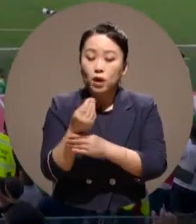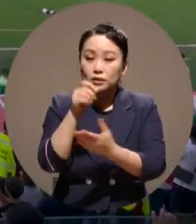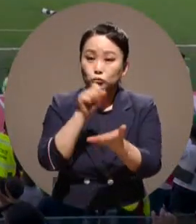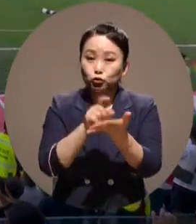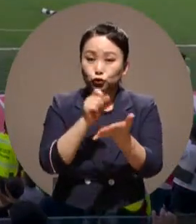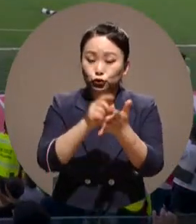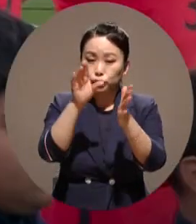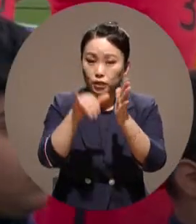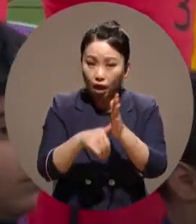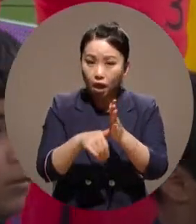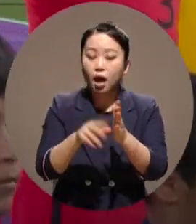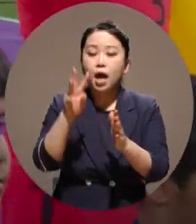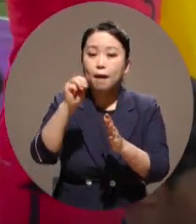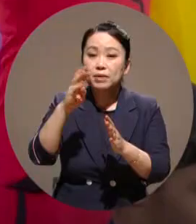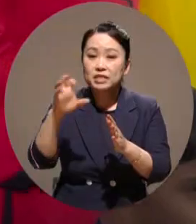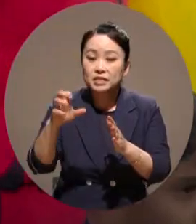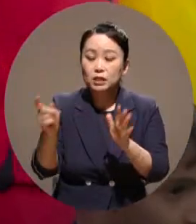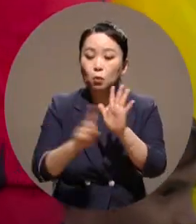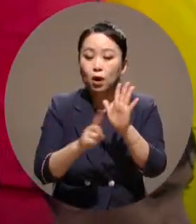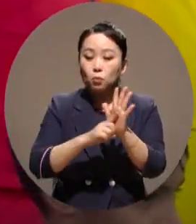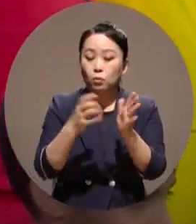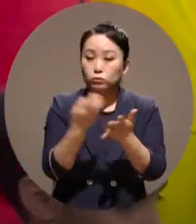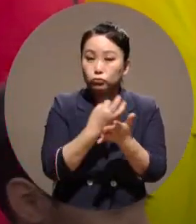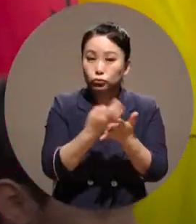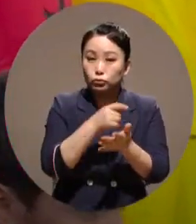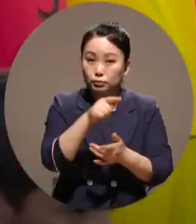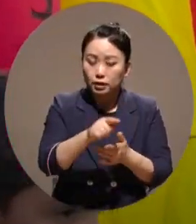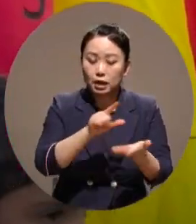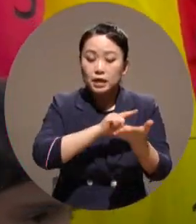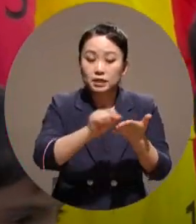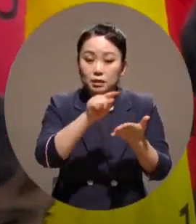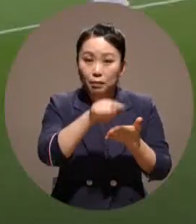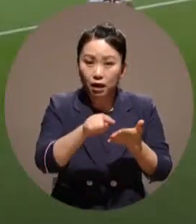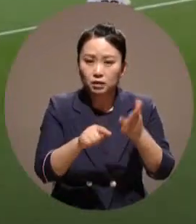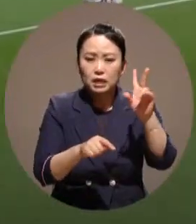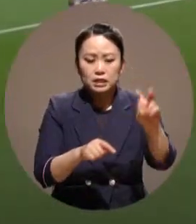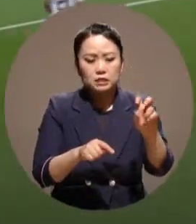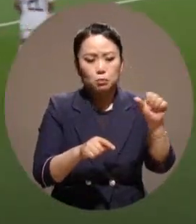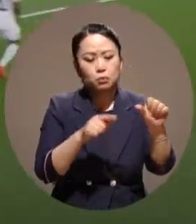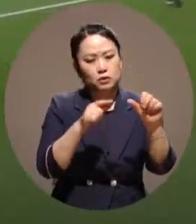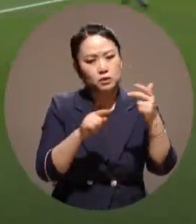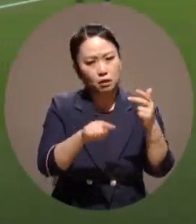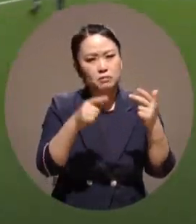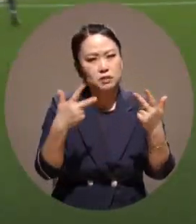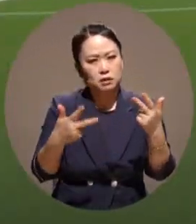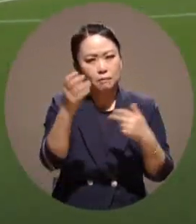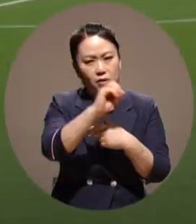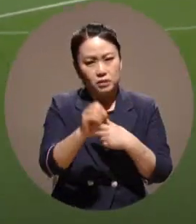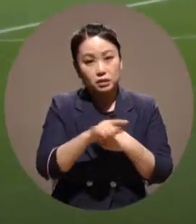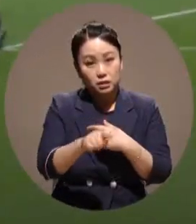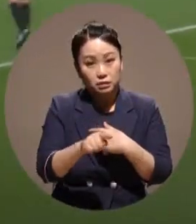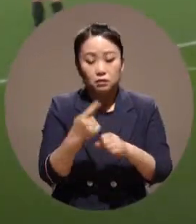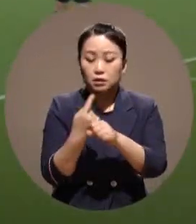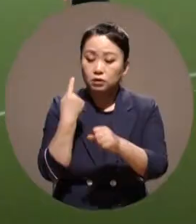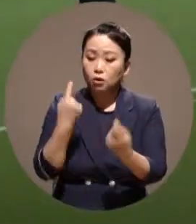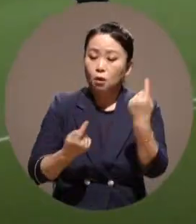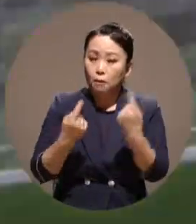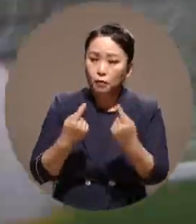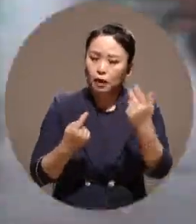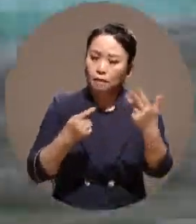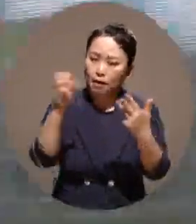방송이 올린 광고 매출에서 지역 MBC의 점유율은 25.7%. 1년 전 같은 기간보다